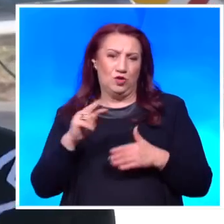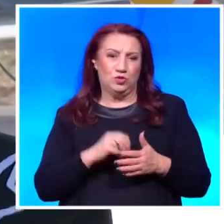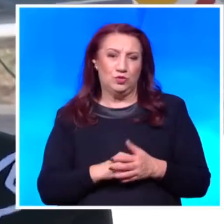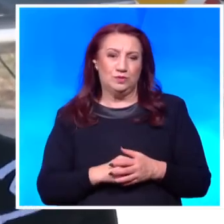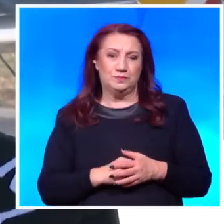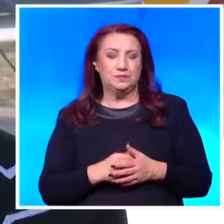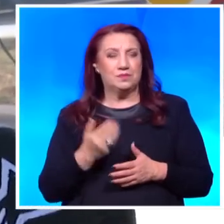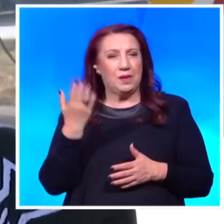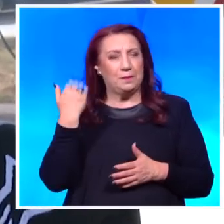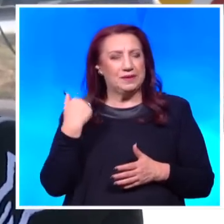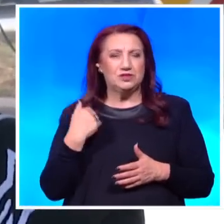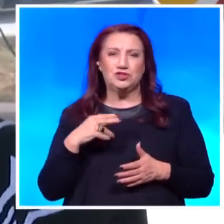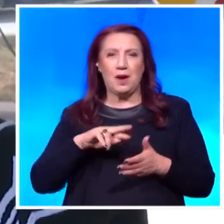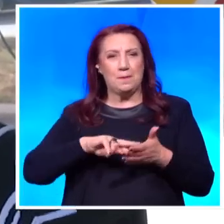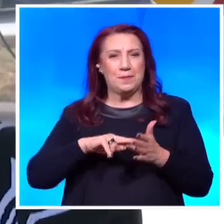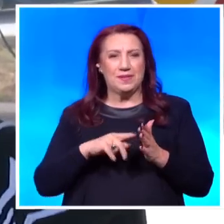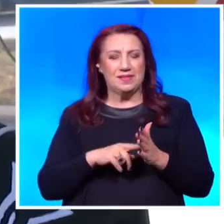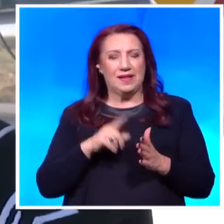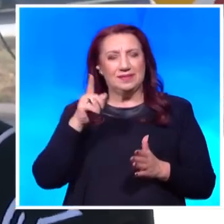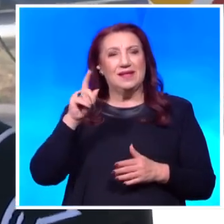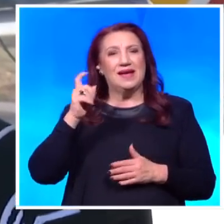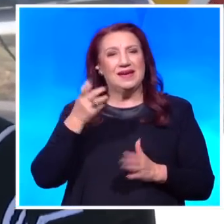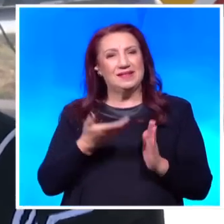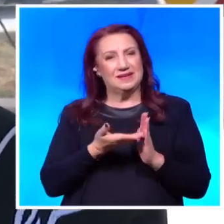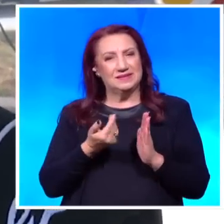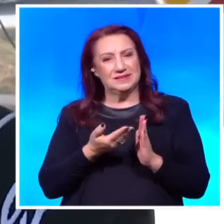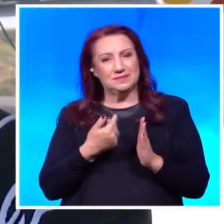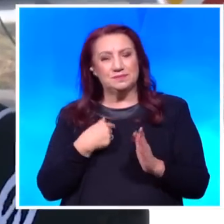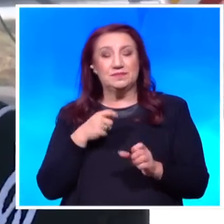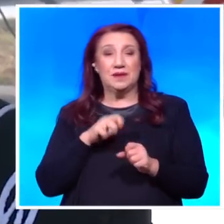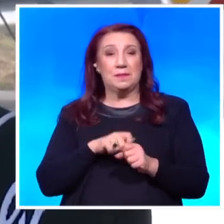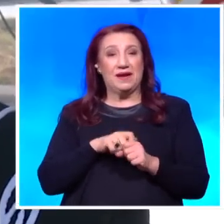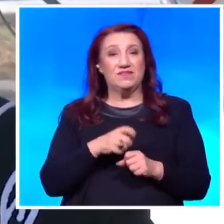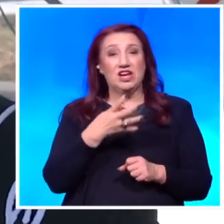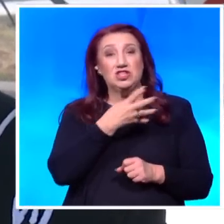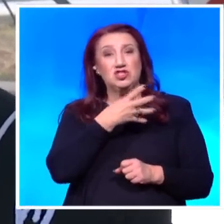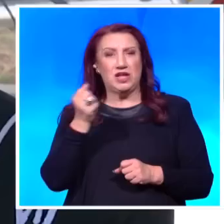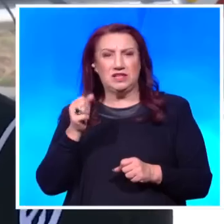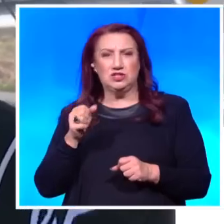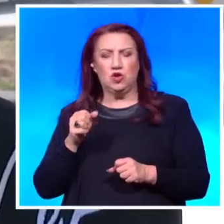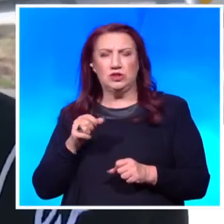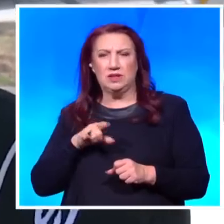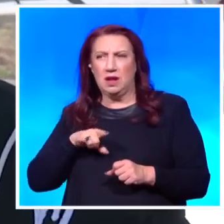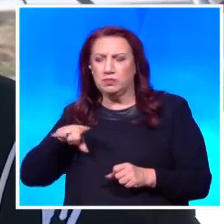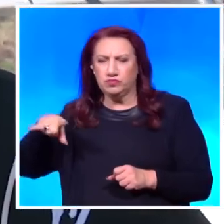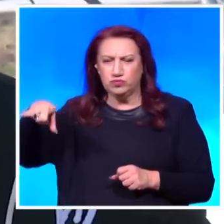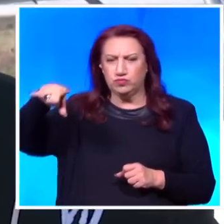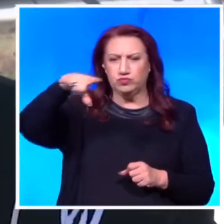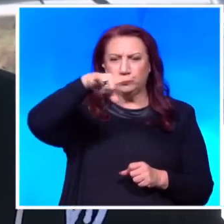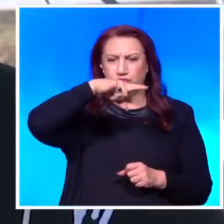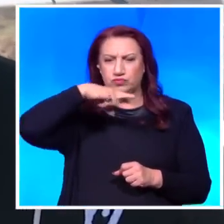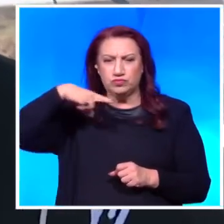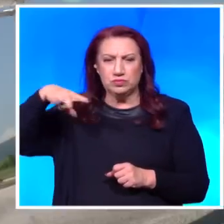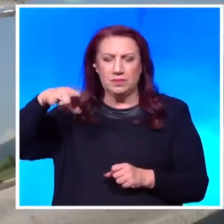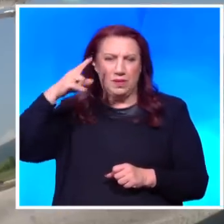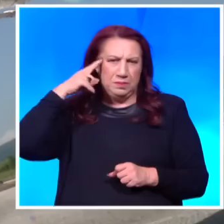Беше плановано и изискването на Гинес, техните професионални пилоти, беше да направя 400, като те си мислиха, че изобщо, нали, е трудно да се